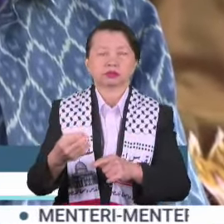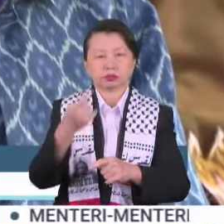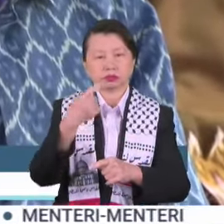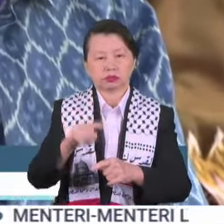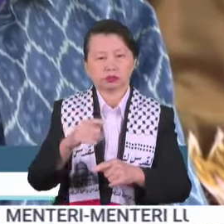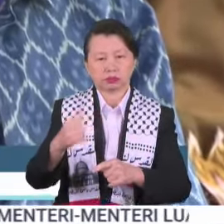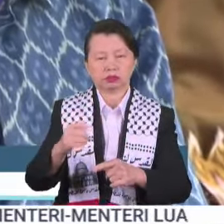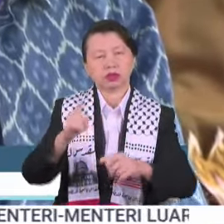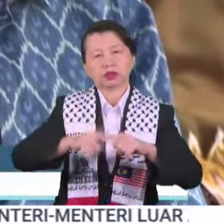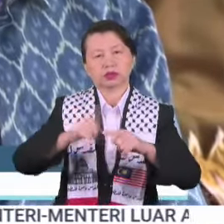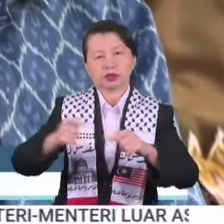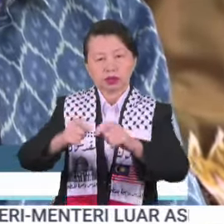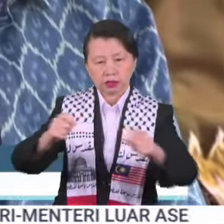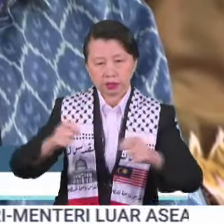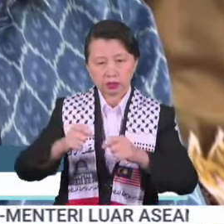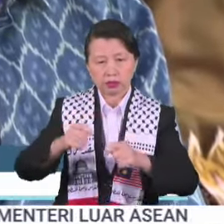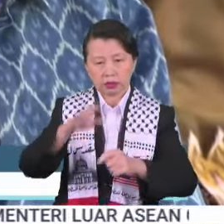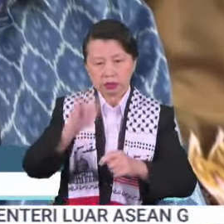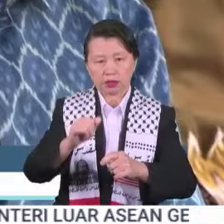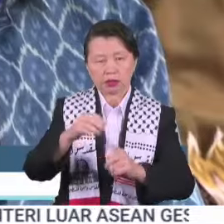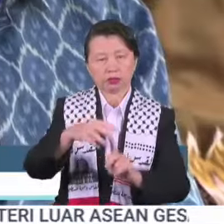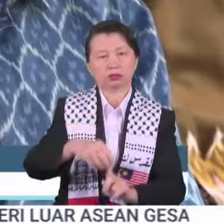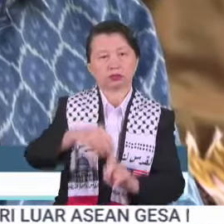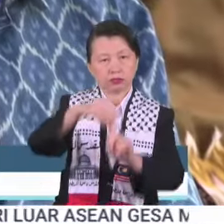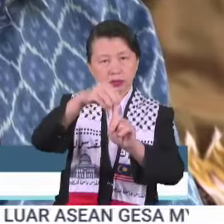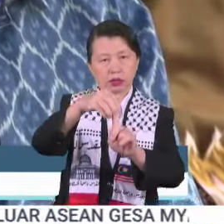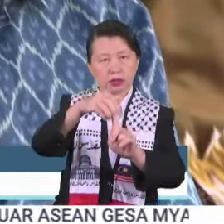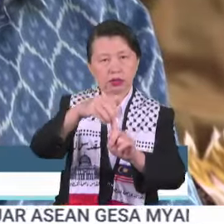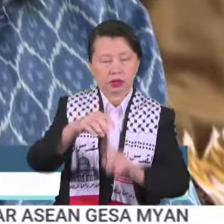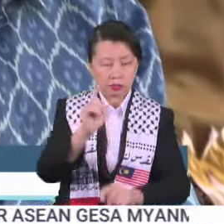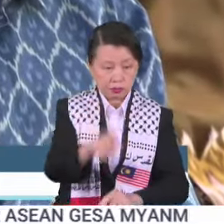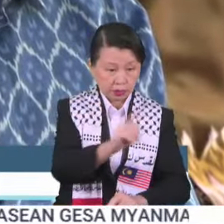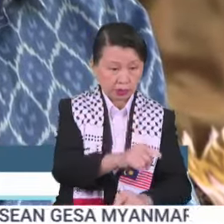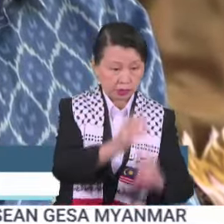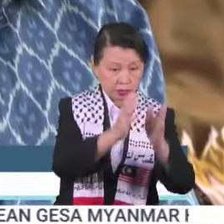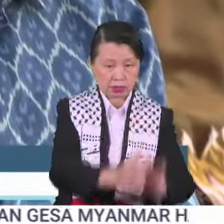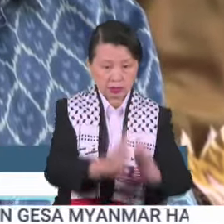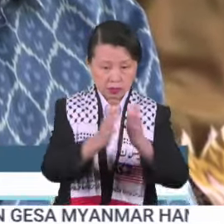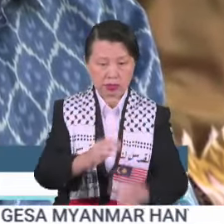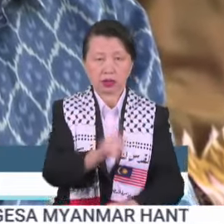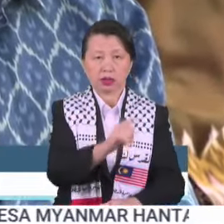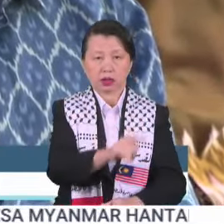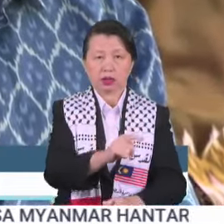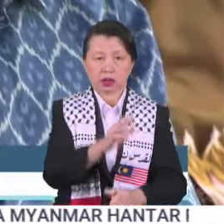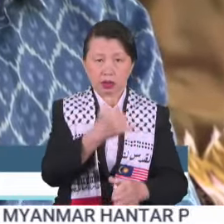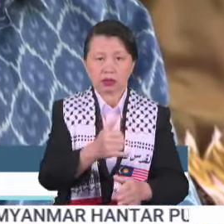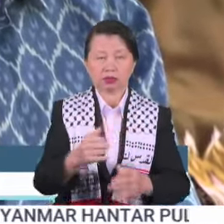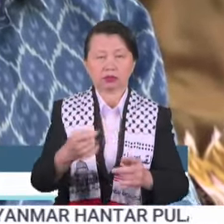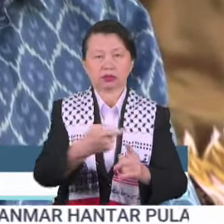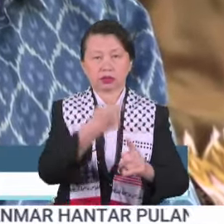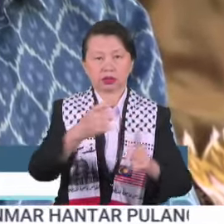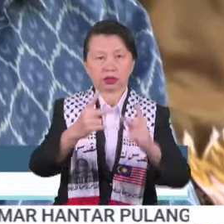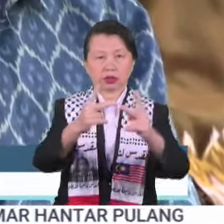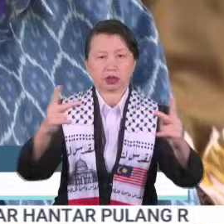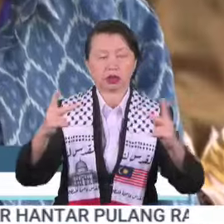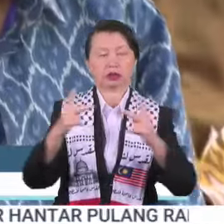berdasar kepada lokasi tempat yang diutamakan ialah mereka-mereka yang berada di kawasan